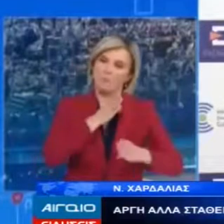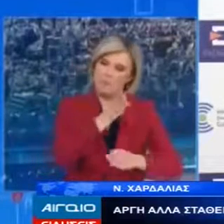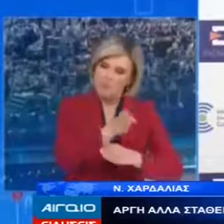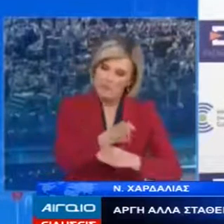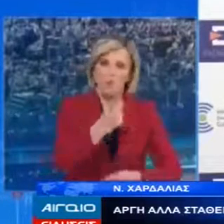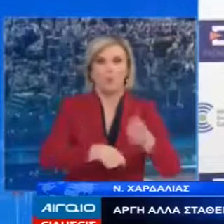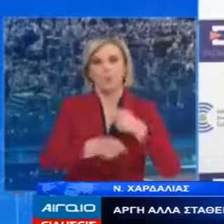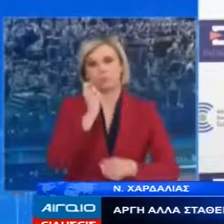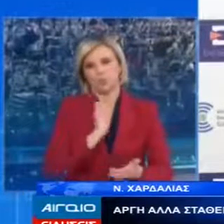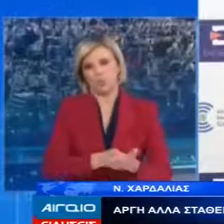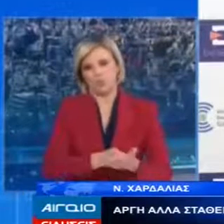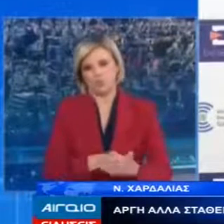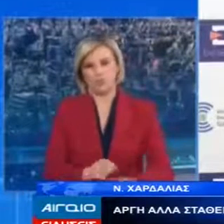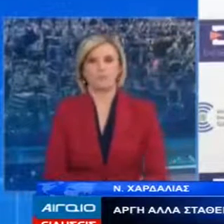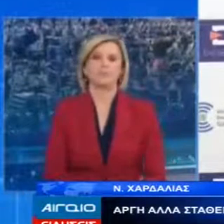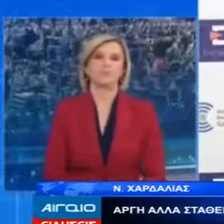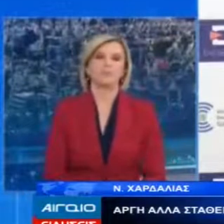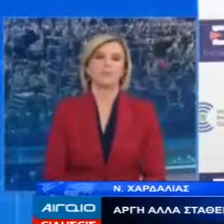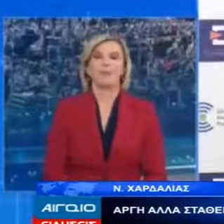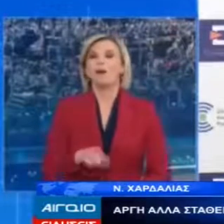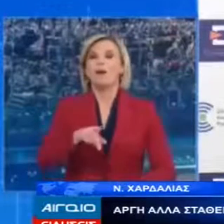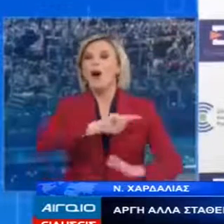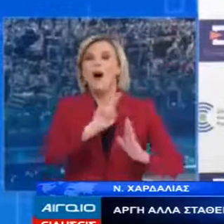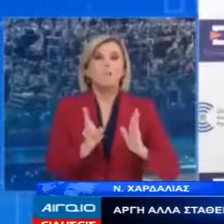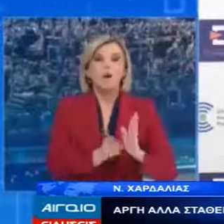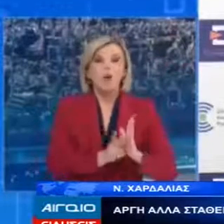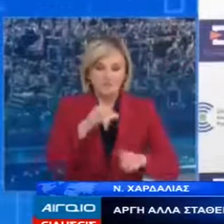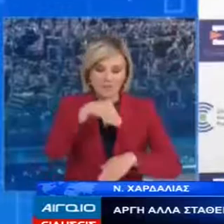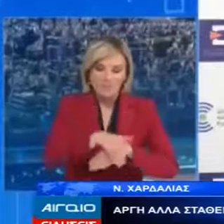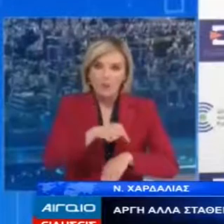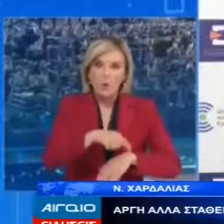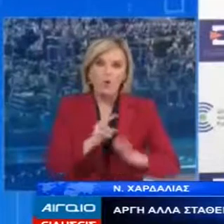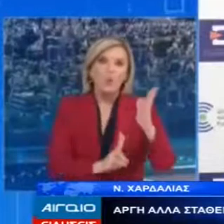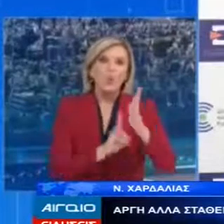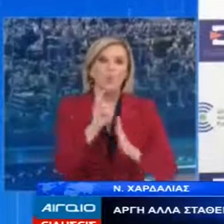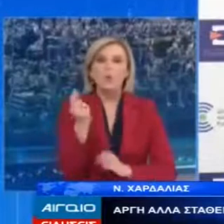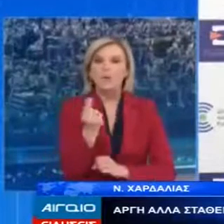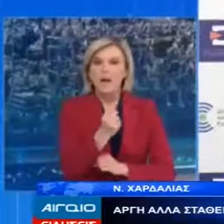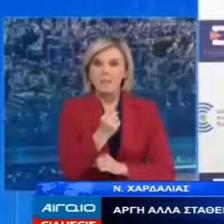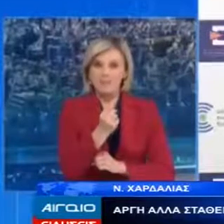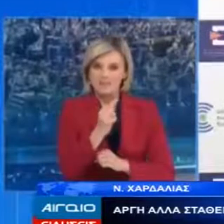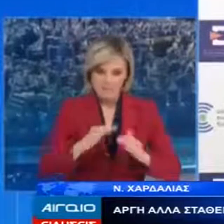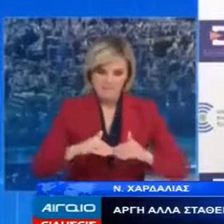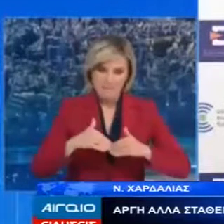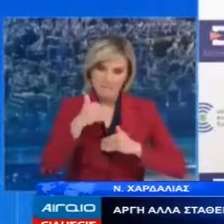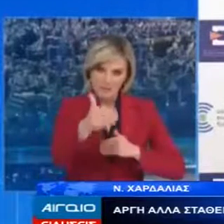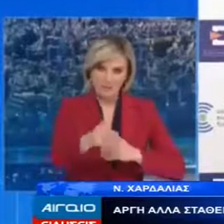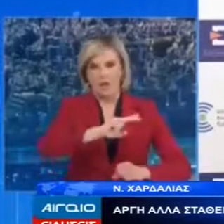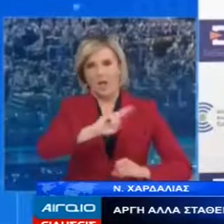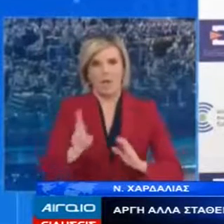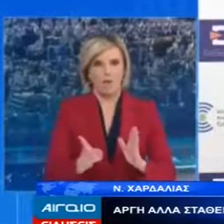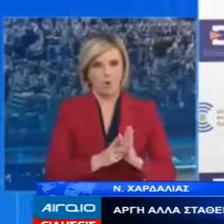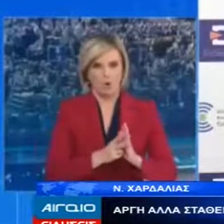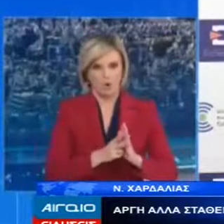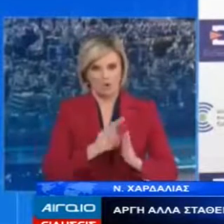από σήμερα η απαγόρευση κυκλοφορίας ξεκινά μισή ώρα μετά τα μεσάνυχτα. Υπενθυμίζεται ότι κατά την απαγόρευση κυκλοφορίας, δηλαδή από τις 12.30 το βράδυ